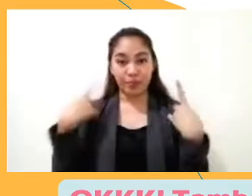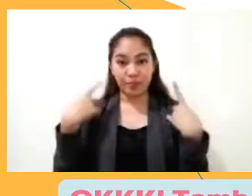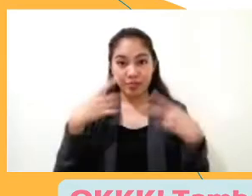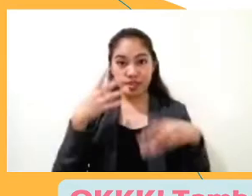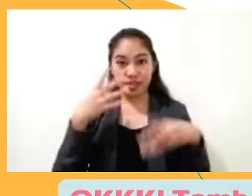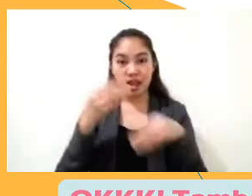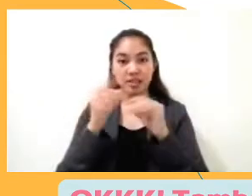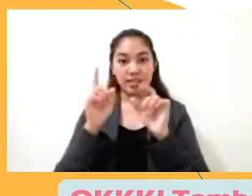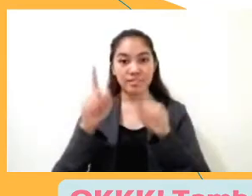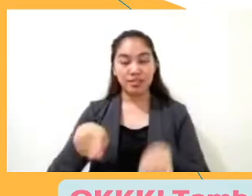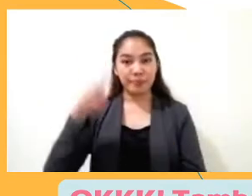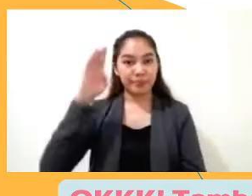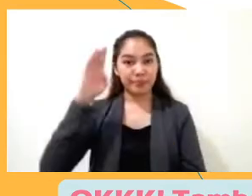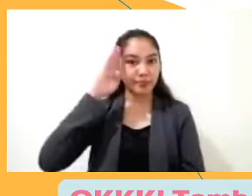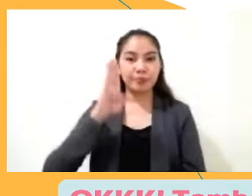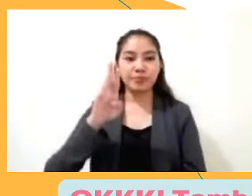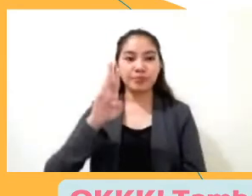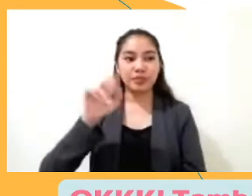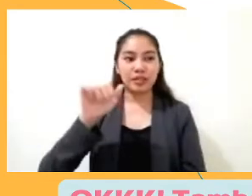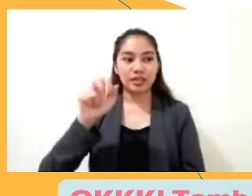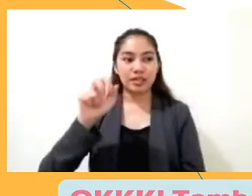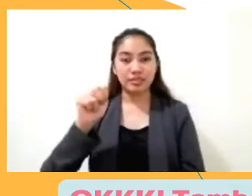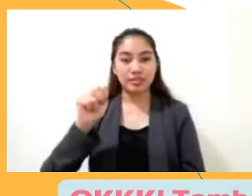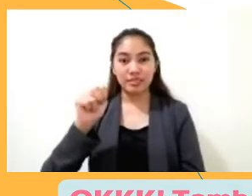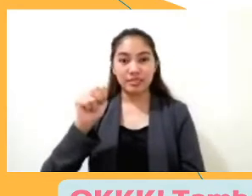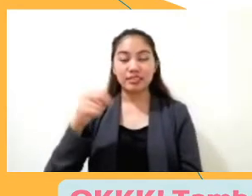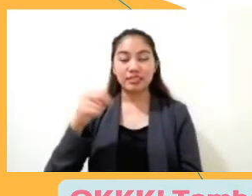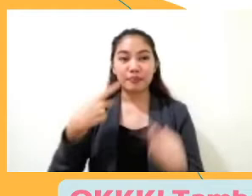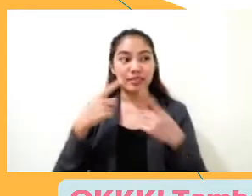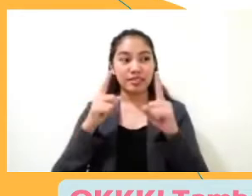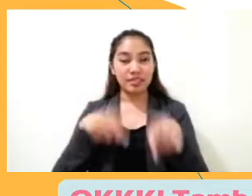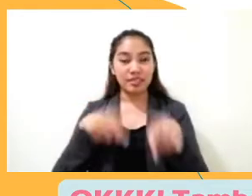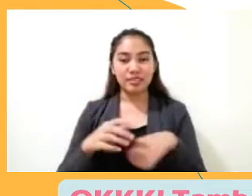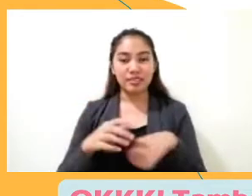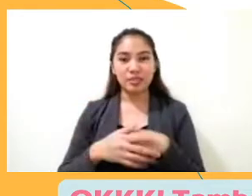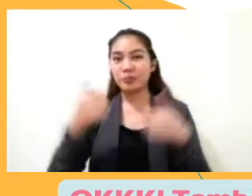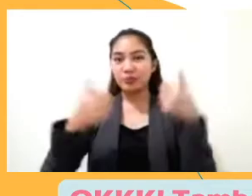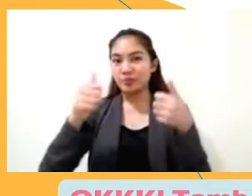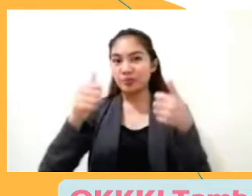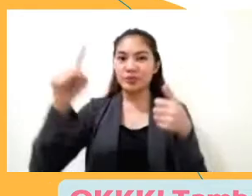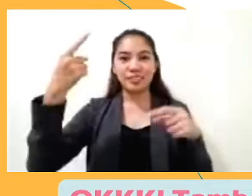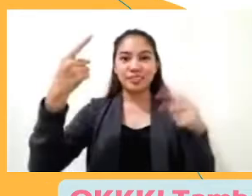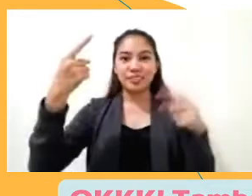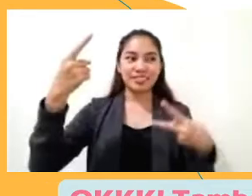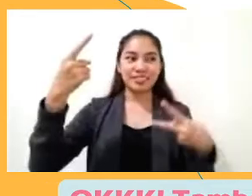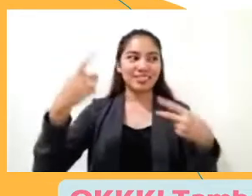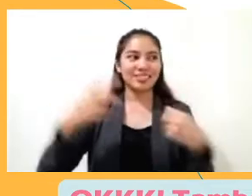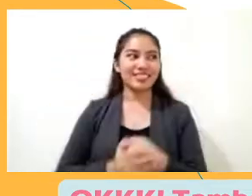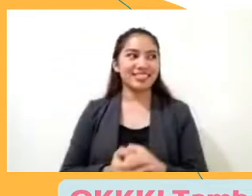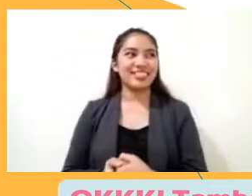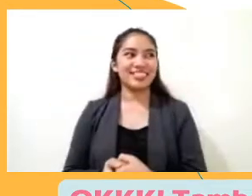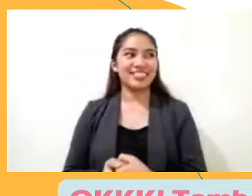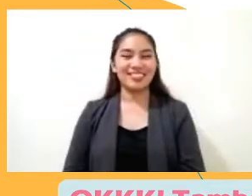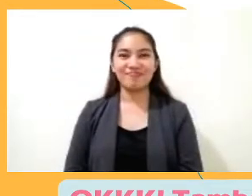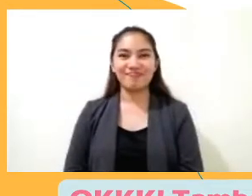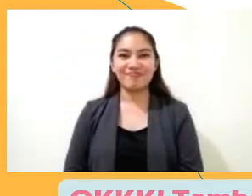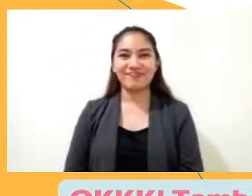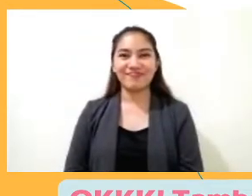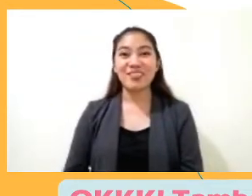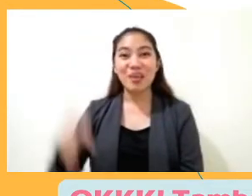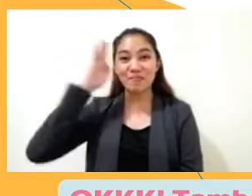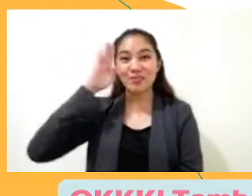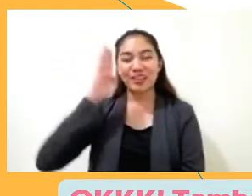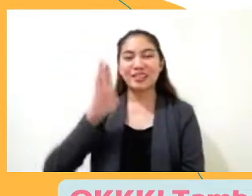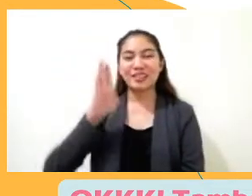Jelay? Sino pong gusto mong mauna? And si Kuya Brian, nag-on na ng microphone. Nasaan siyang